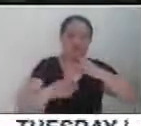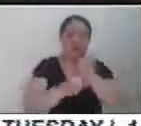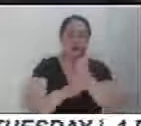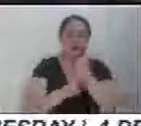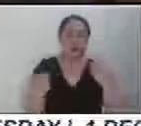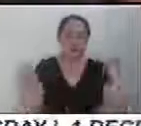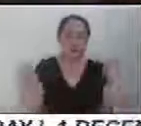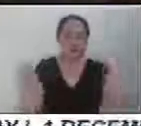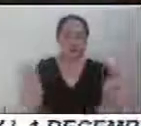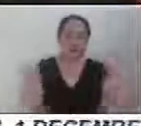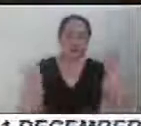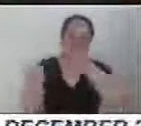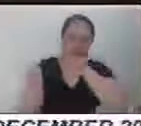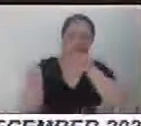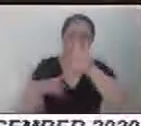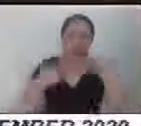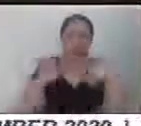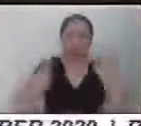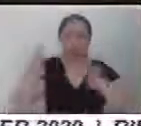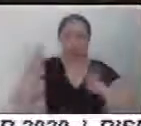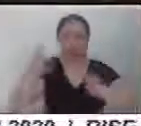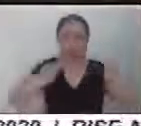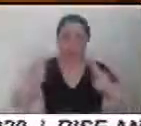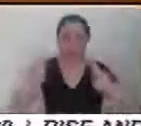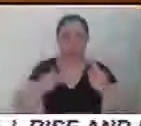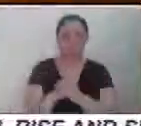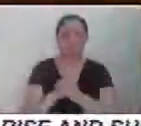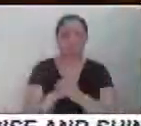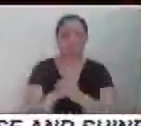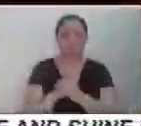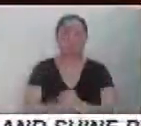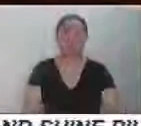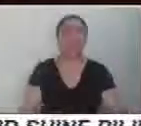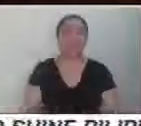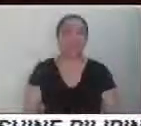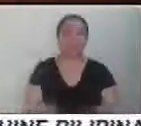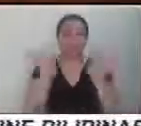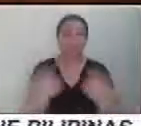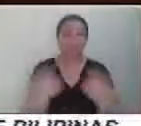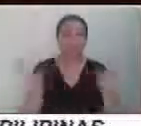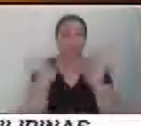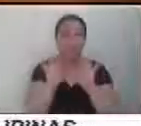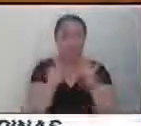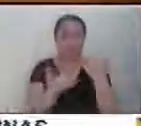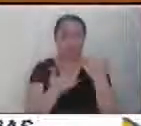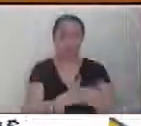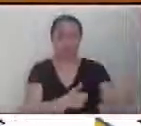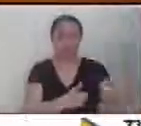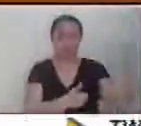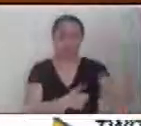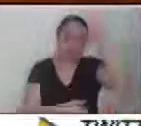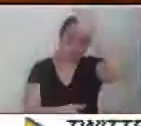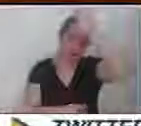apoy. Iniimbestigahan pa ng mga otoridad ang tunay na sanhi ng sunog. Bernard Haujana para sa Bayan.